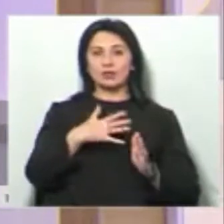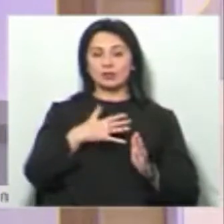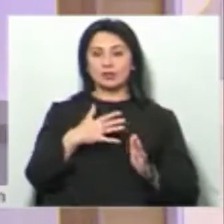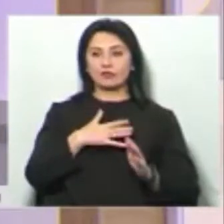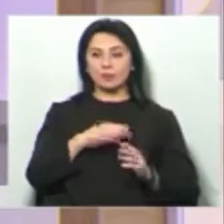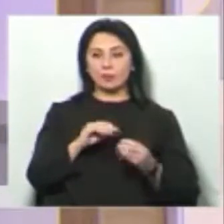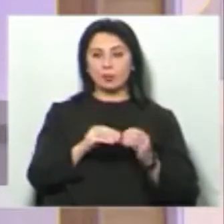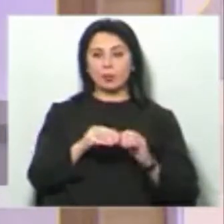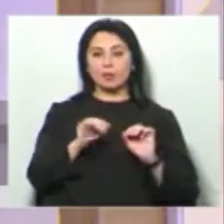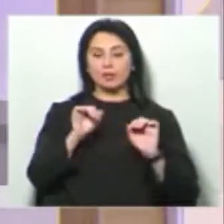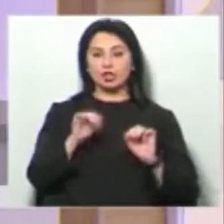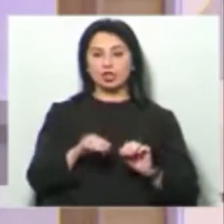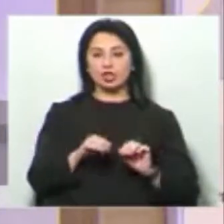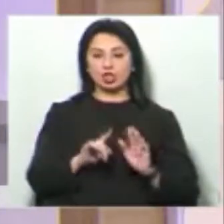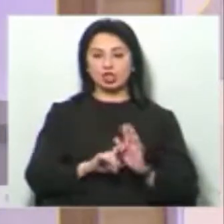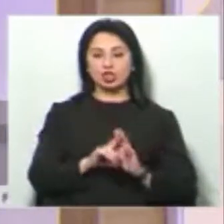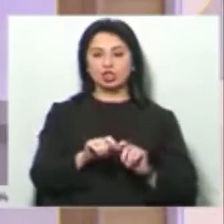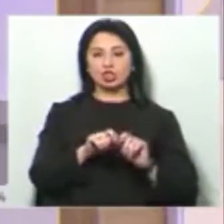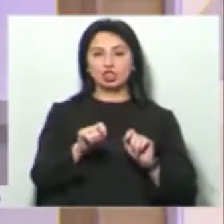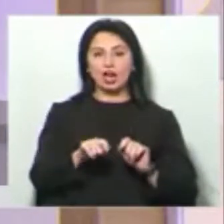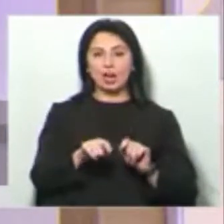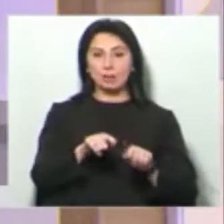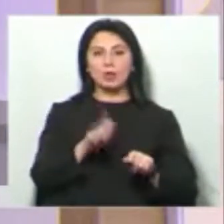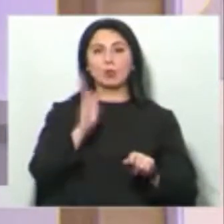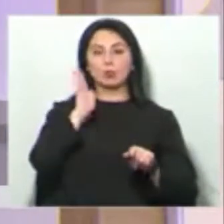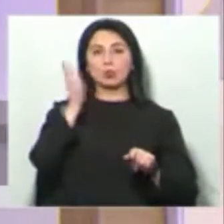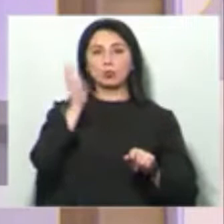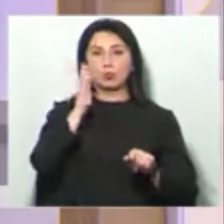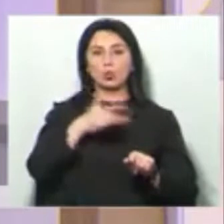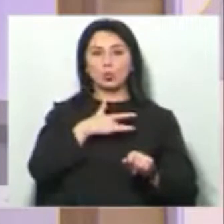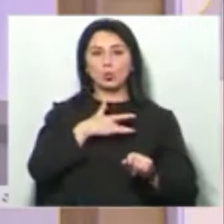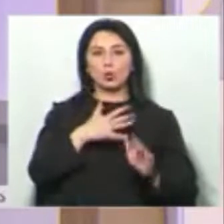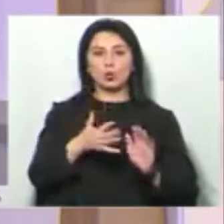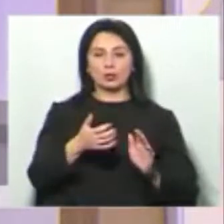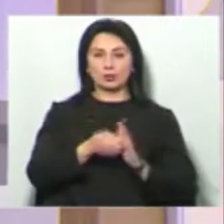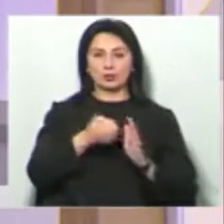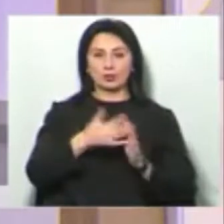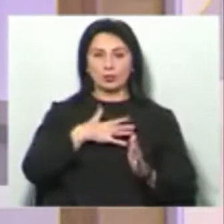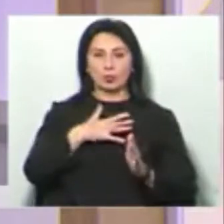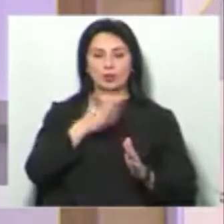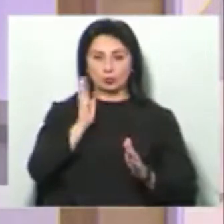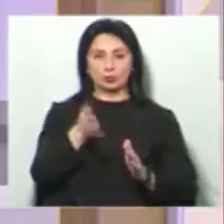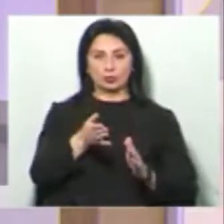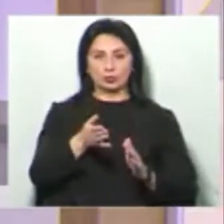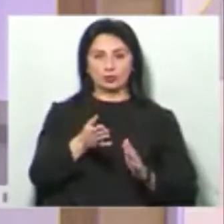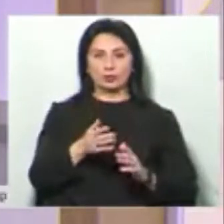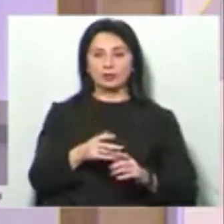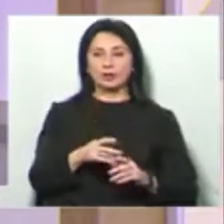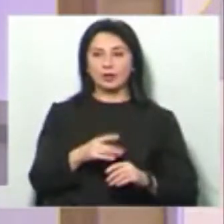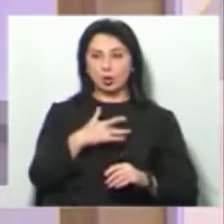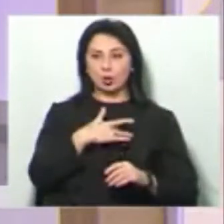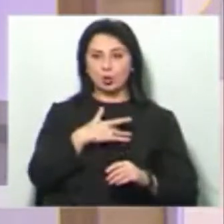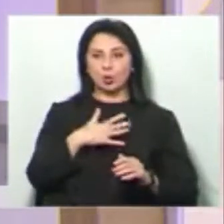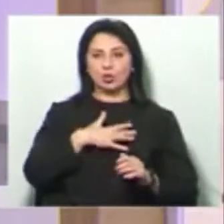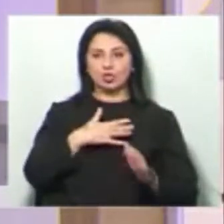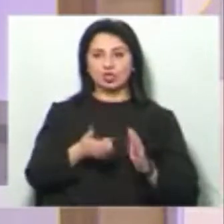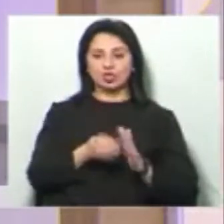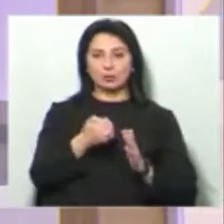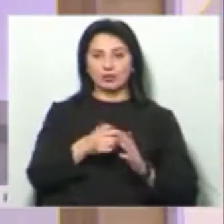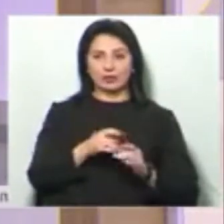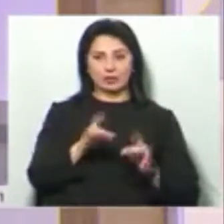რომელსაც შეუძლია შექმნა საფუძველი გულის უკმარისობის განვითარების. Gulis ukmarisoba shemparavat